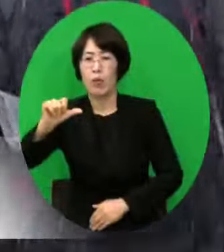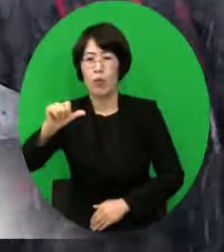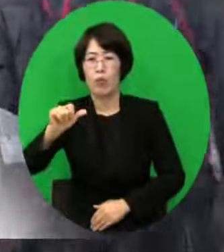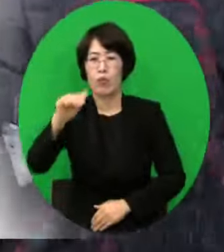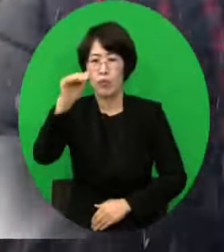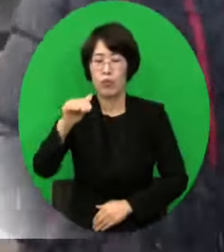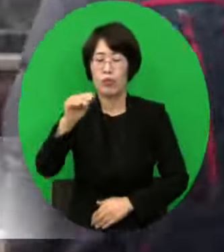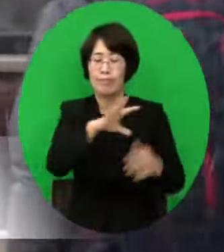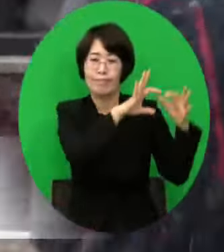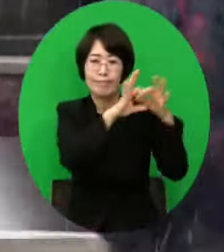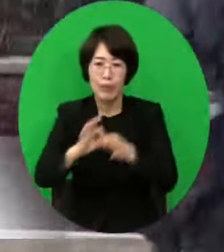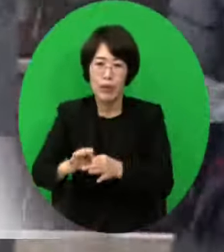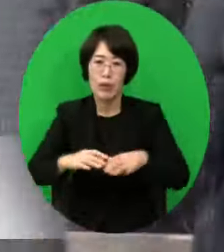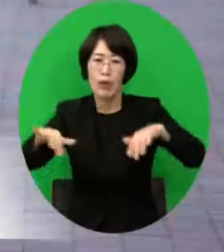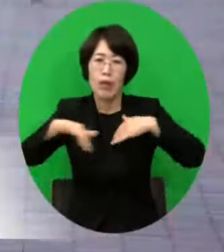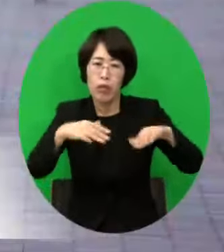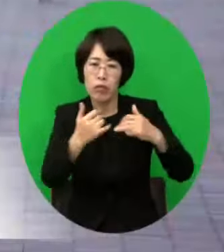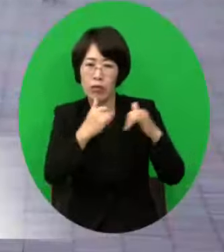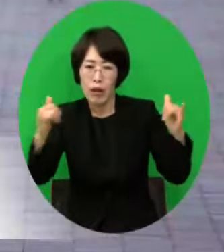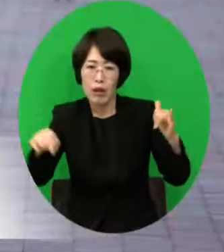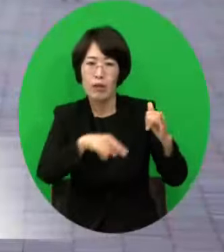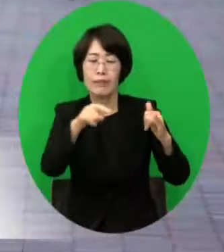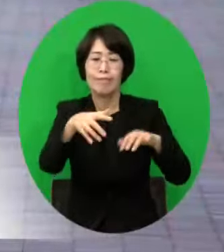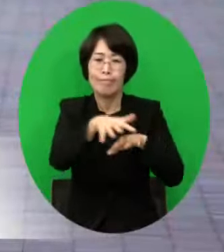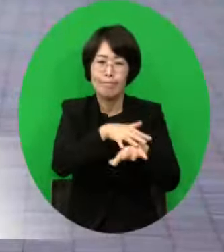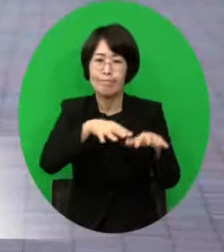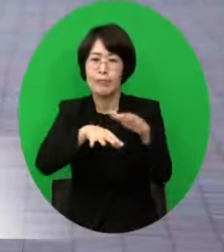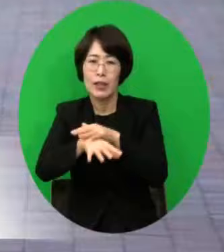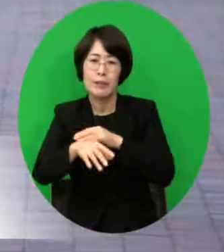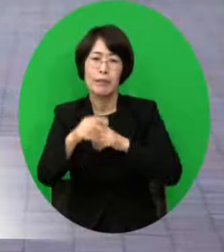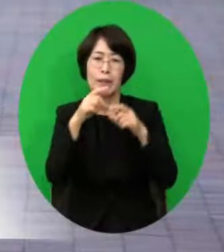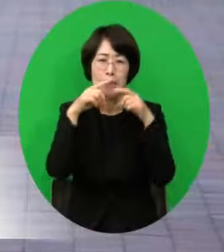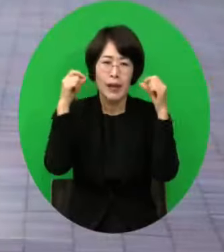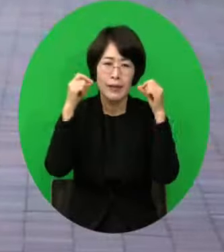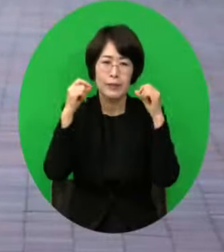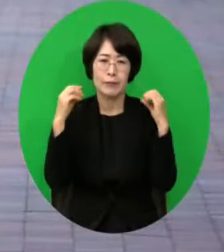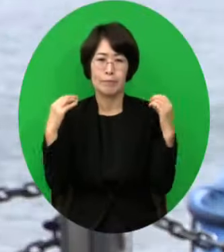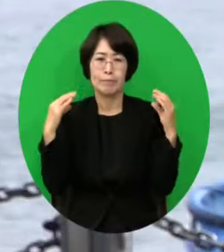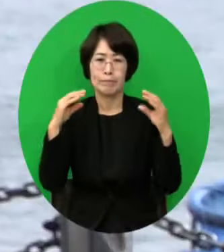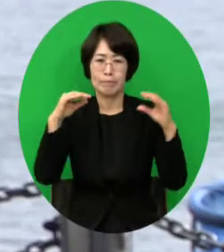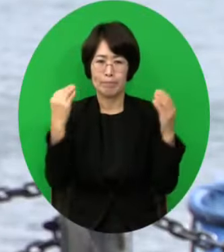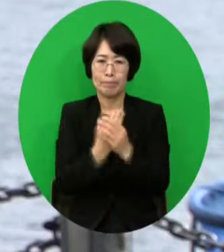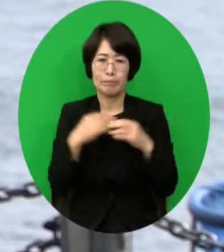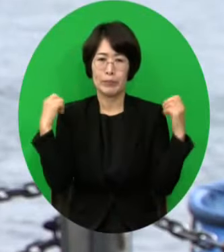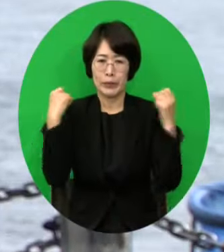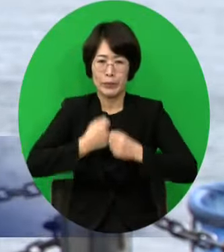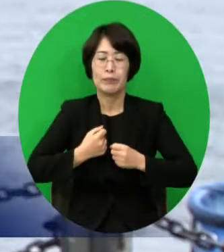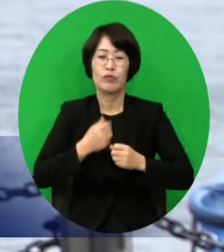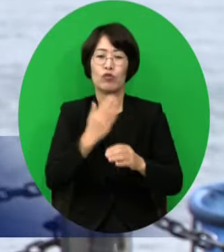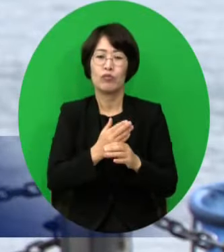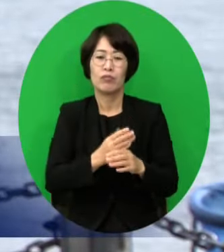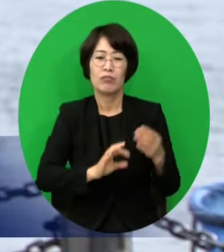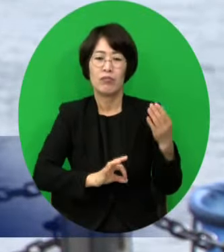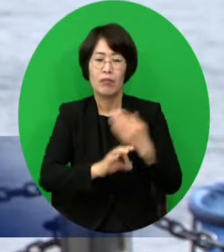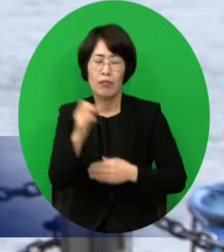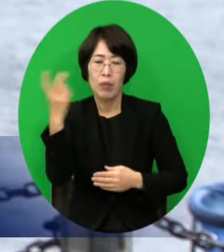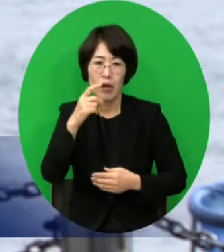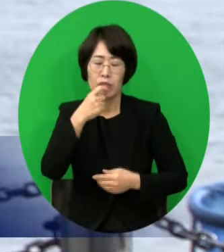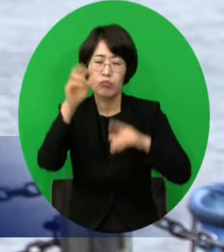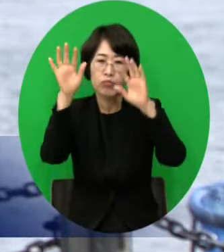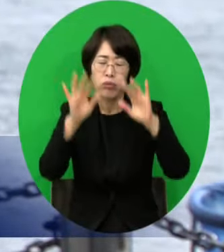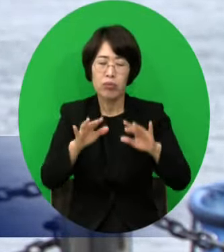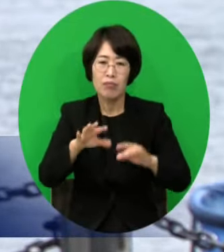추위가 이어지면서 거리에 나선 시민들은 장갑과 마스크 등으로 중무장했습니다. 아침에 갑자기 이제 눈 오는 게